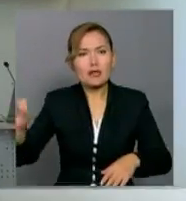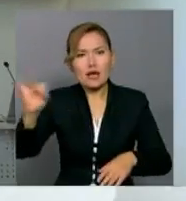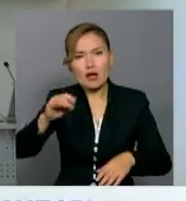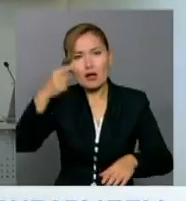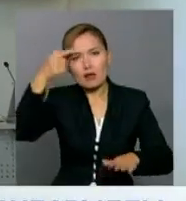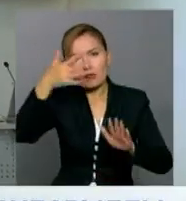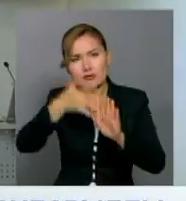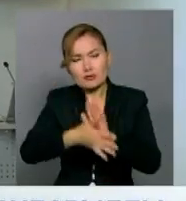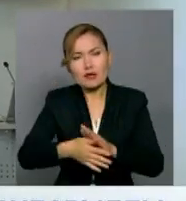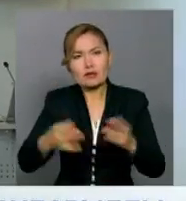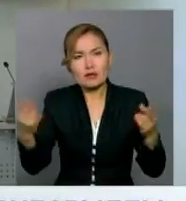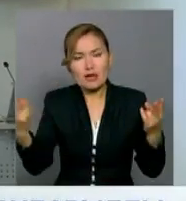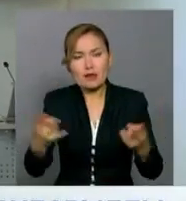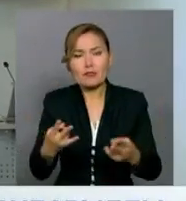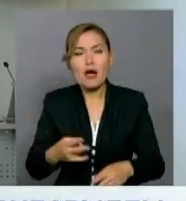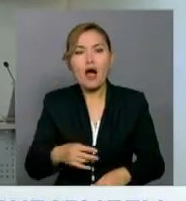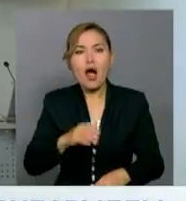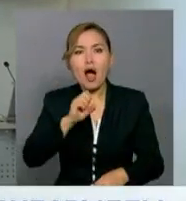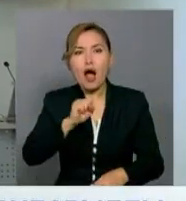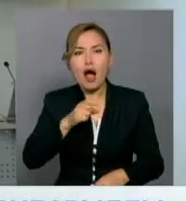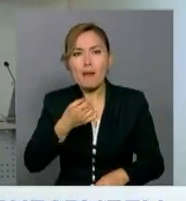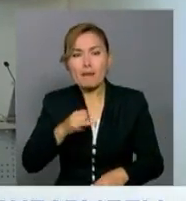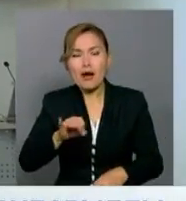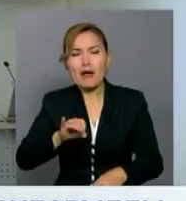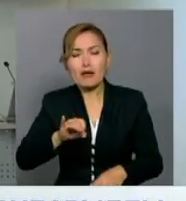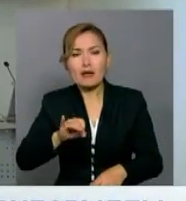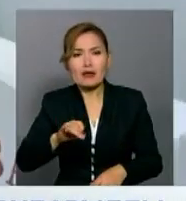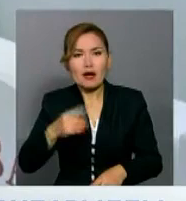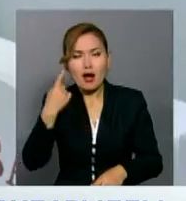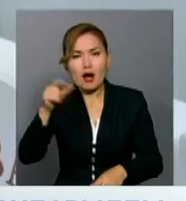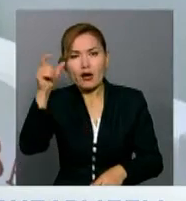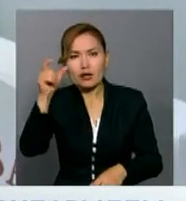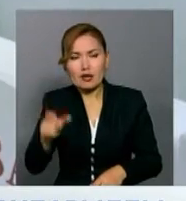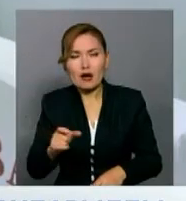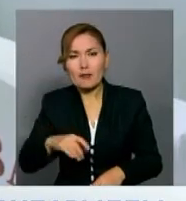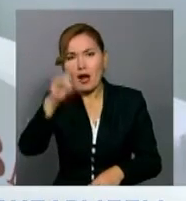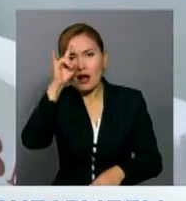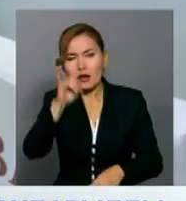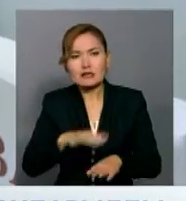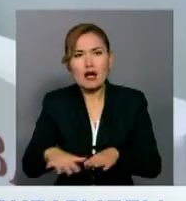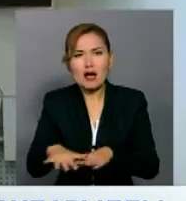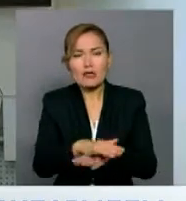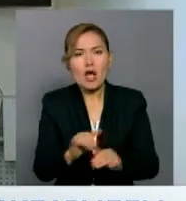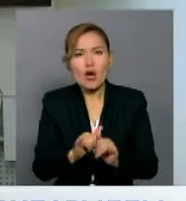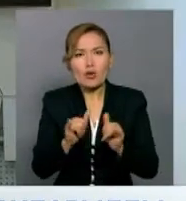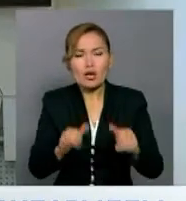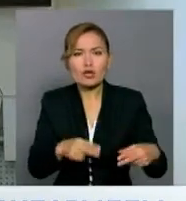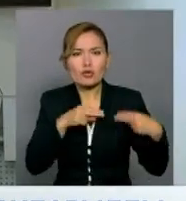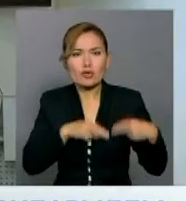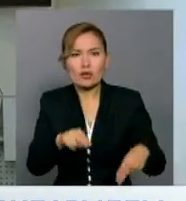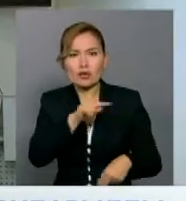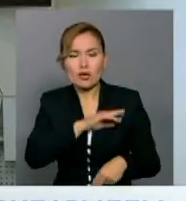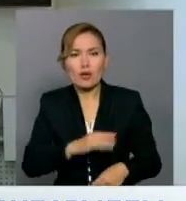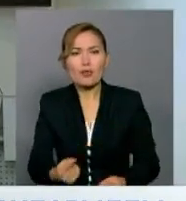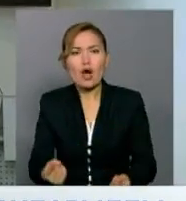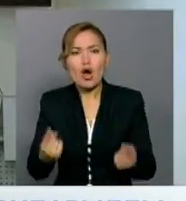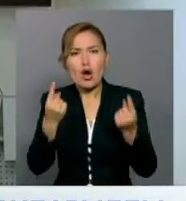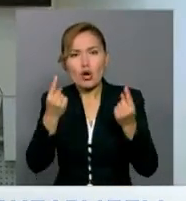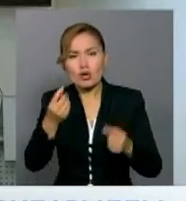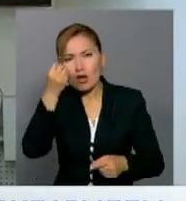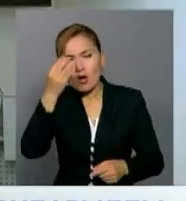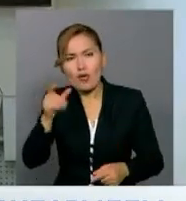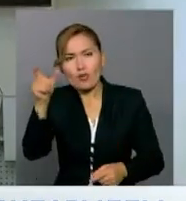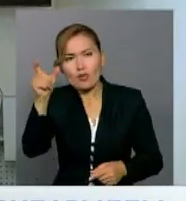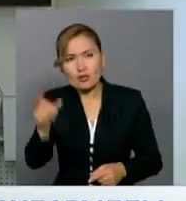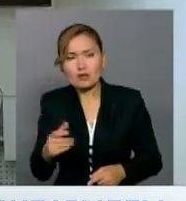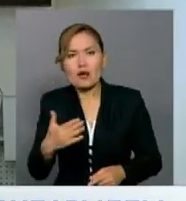керек. Мәселен, Абай қазақ халқының өсіп өркендеуі жолында маңызды рөл атқарған тұлға. Сондықтан осы ұлы ойшылдың еңбегін латыш